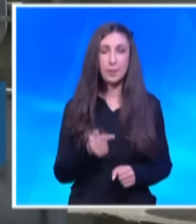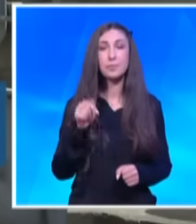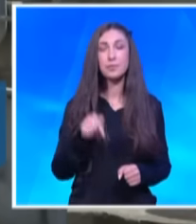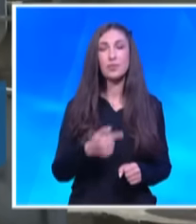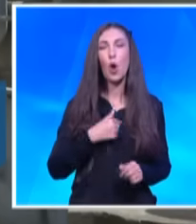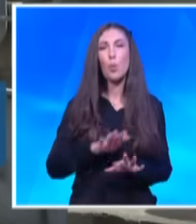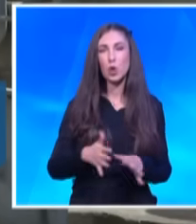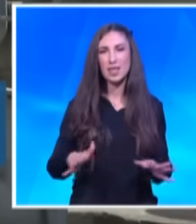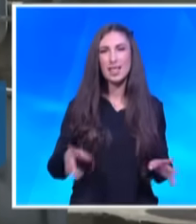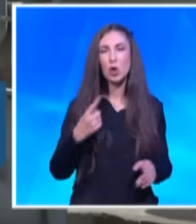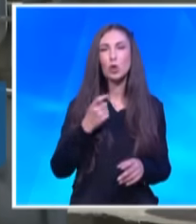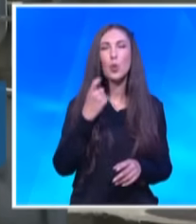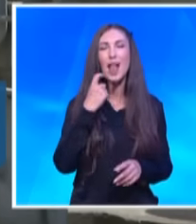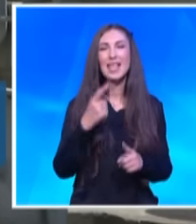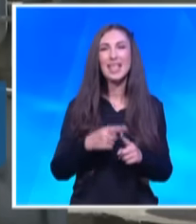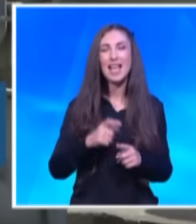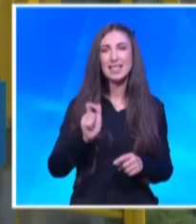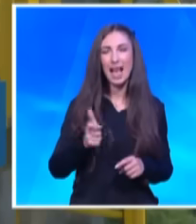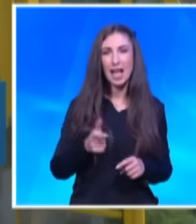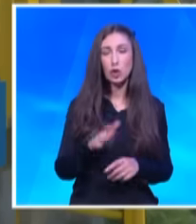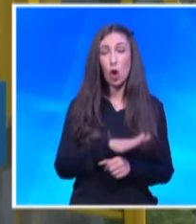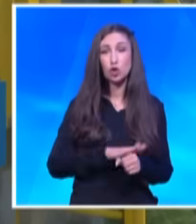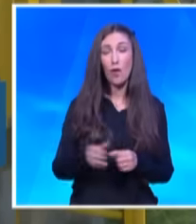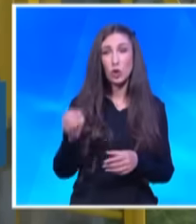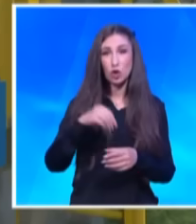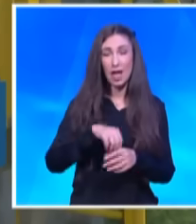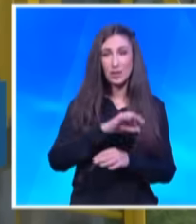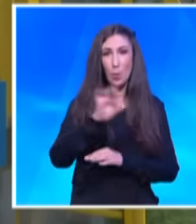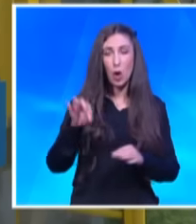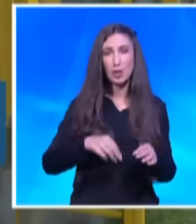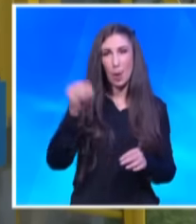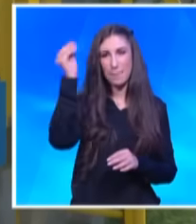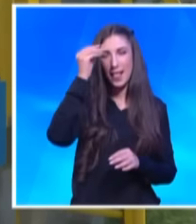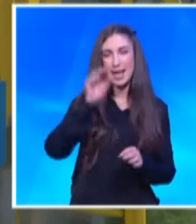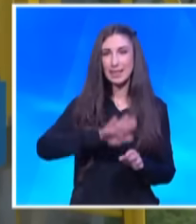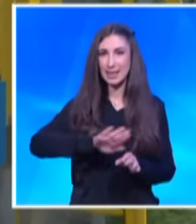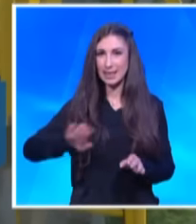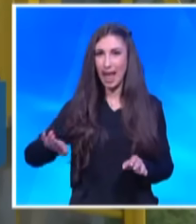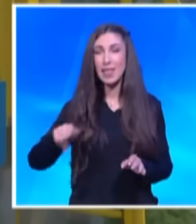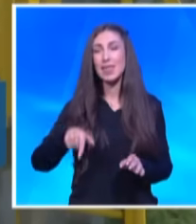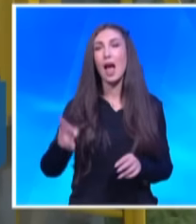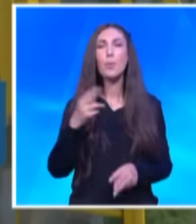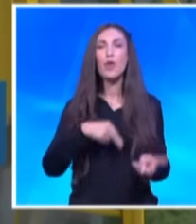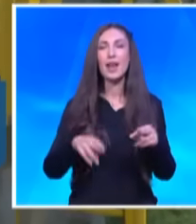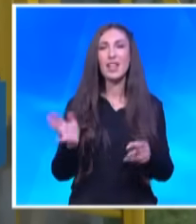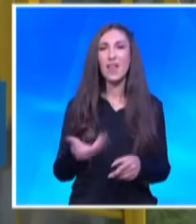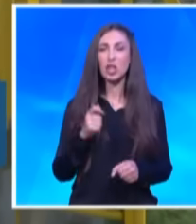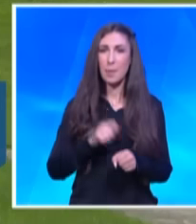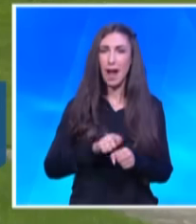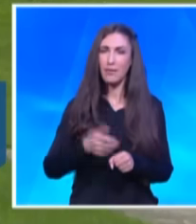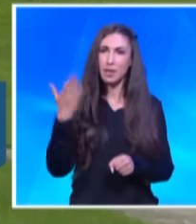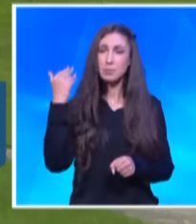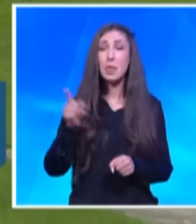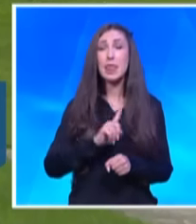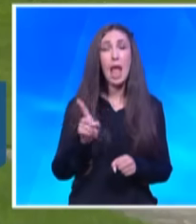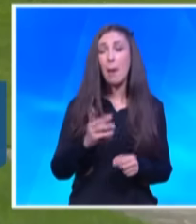позиция добити ви от Булгартрансгаз, основен участник в проекта от българска страна, заявиха, че проверки вече са правени и не са